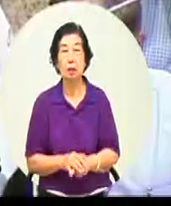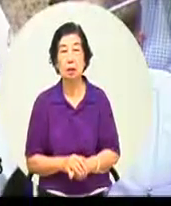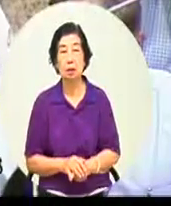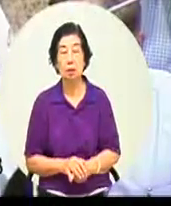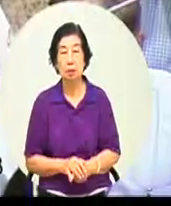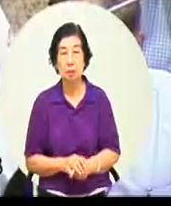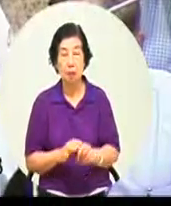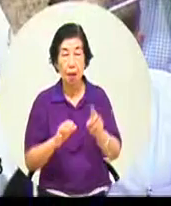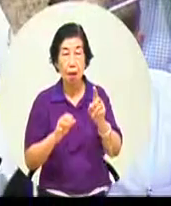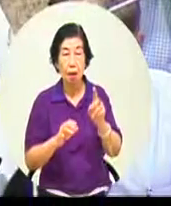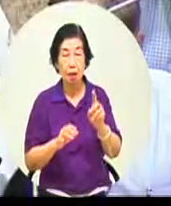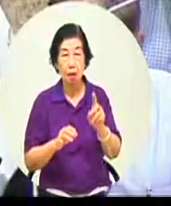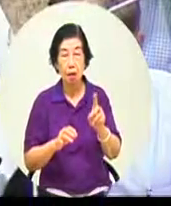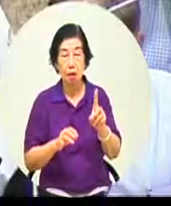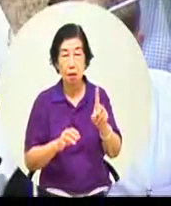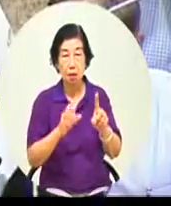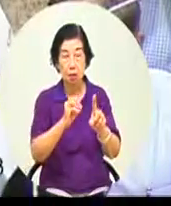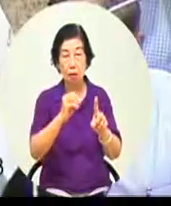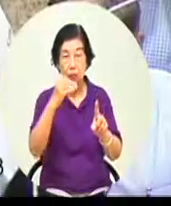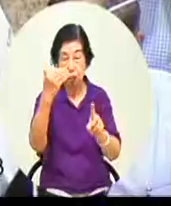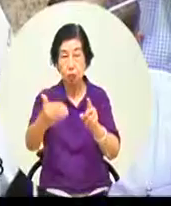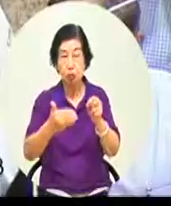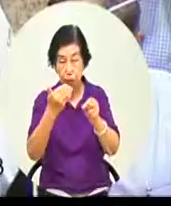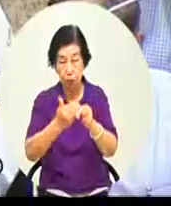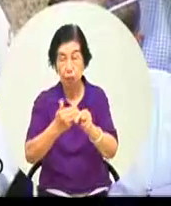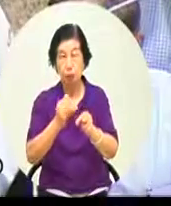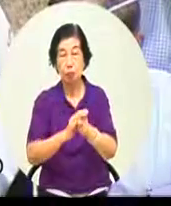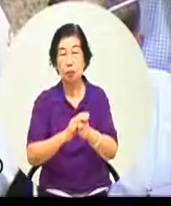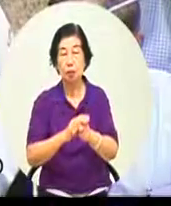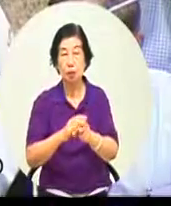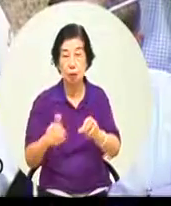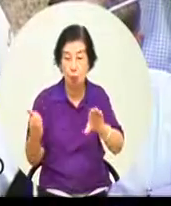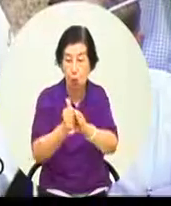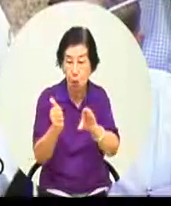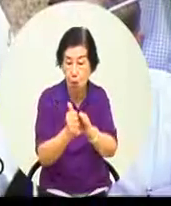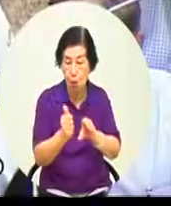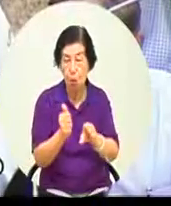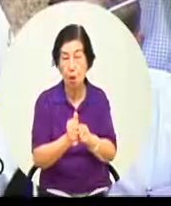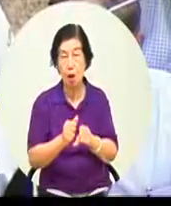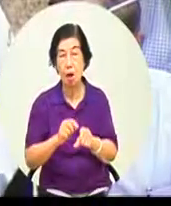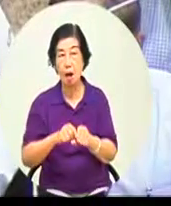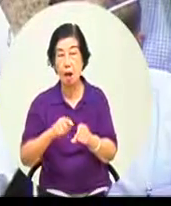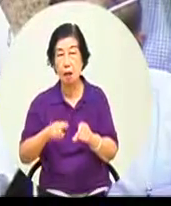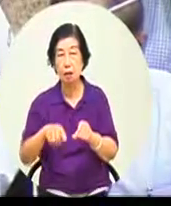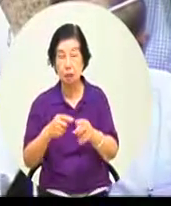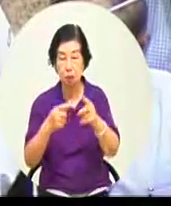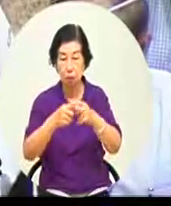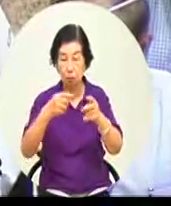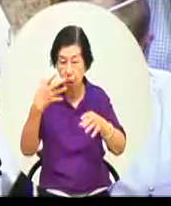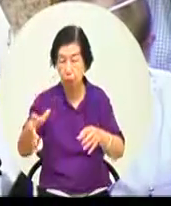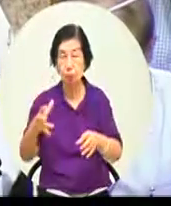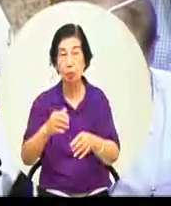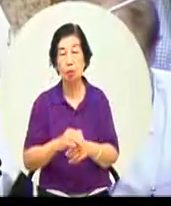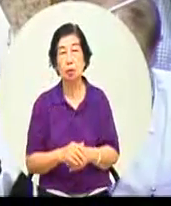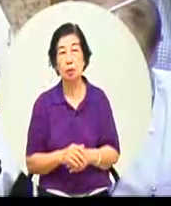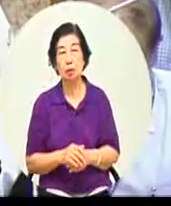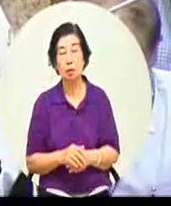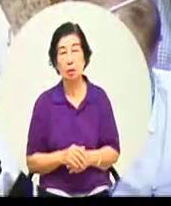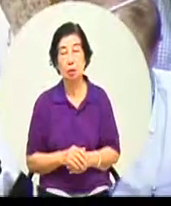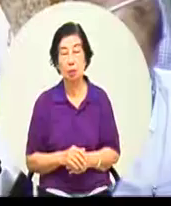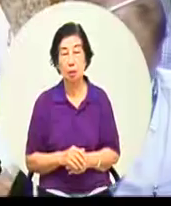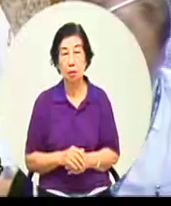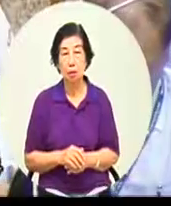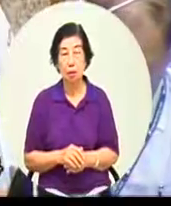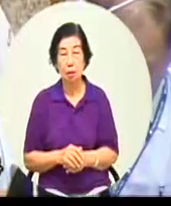要我们的目标是要达到8.3万人次，那如果达到这一部分的话，其实是可以平衡的。那另外 是要达